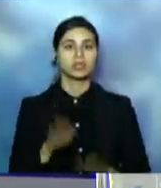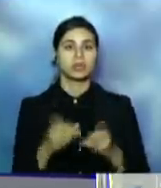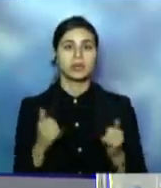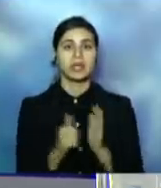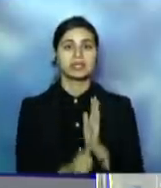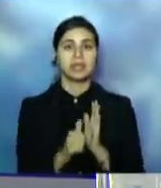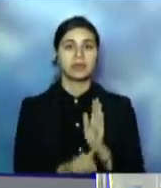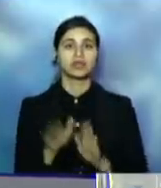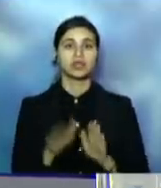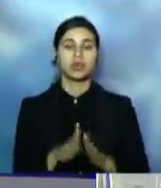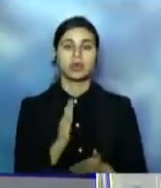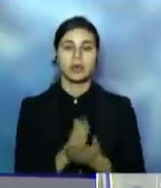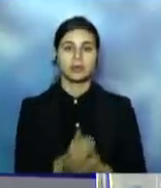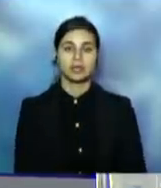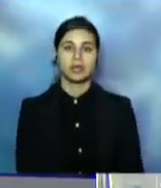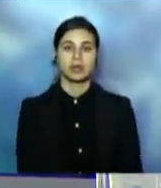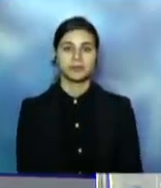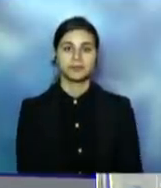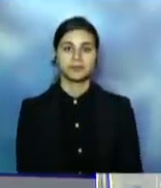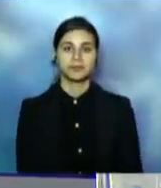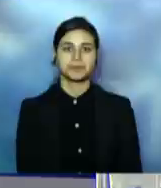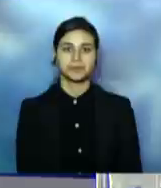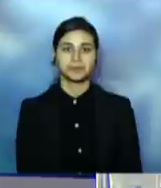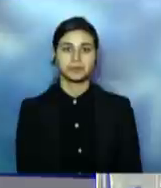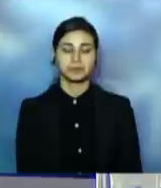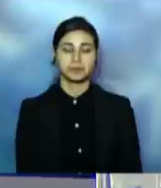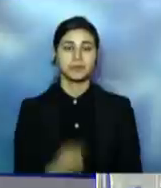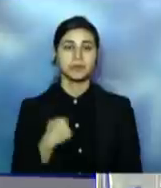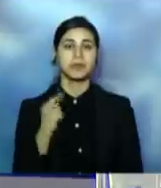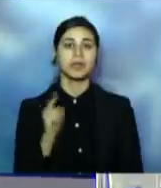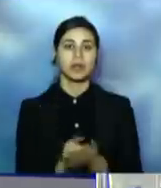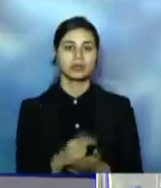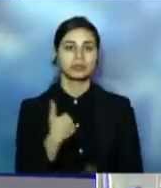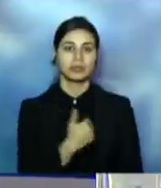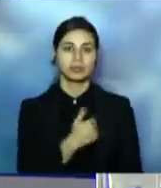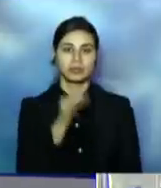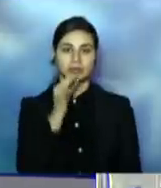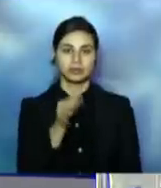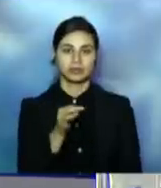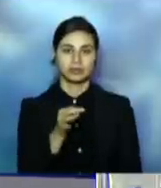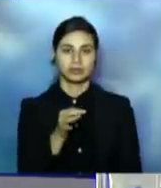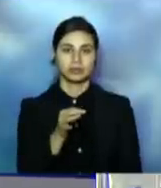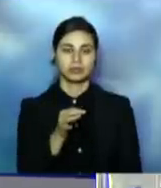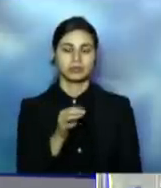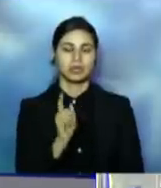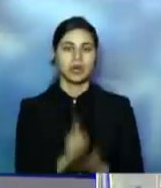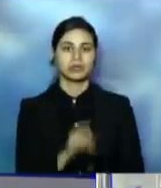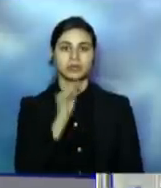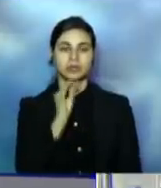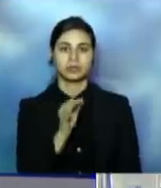60 კილოგრამია. ჩვენ მე აუცილებლად უნდა გავაკეთო კომენტარი თუნება ზამთავთქა ბატონო,